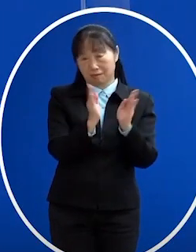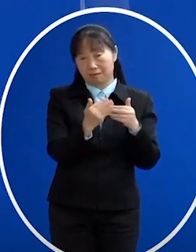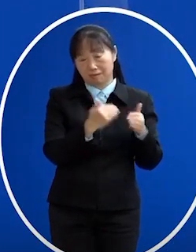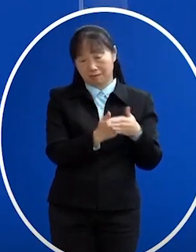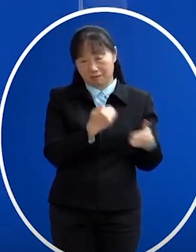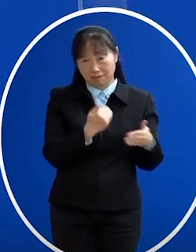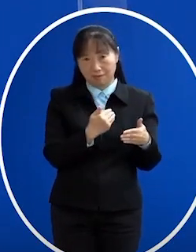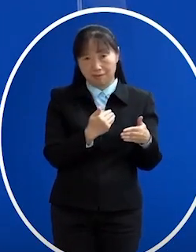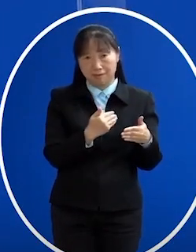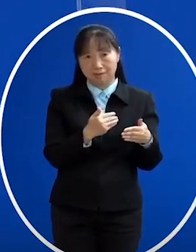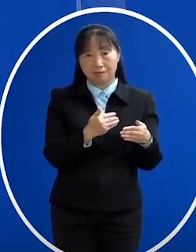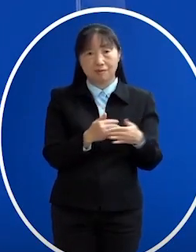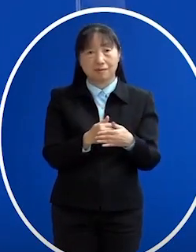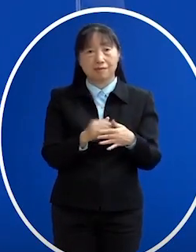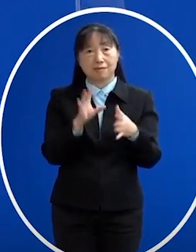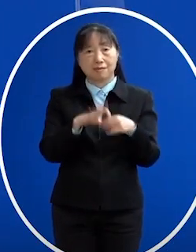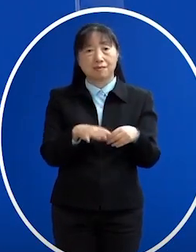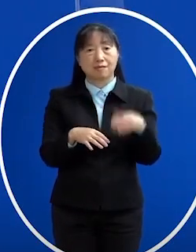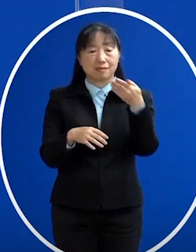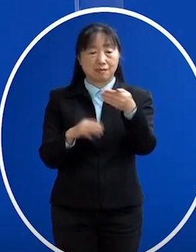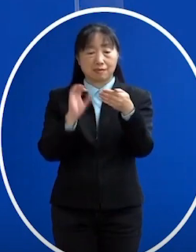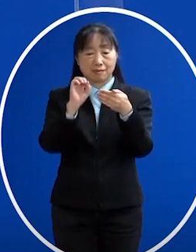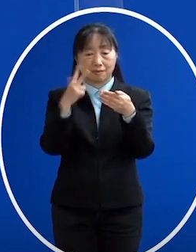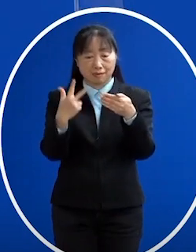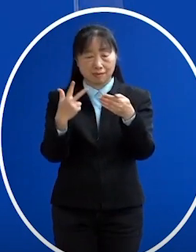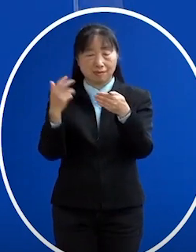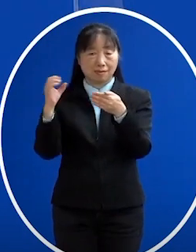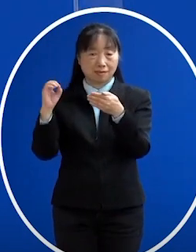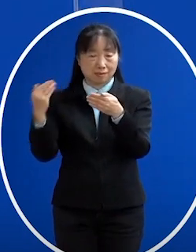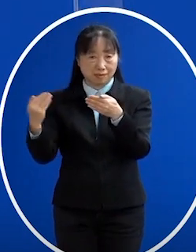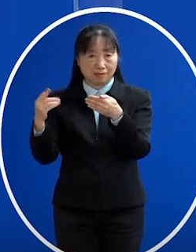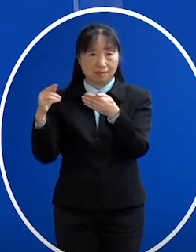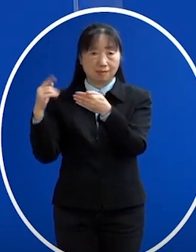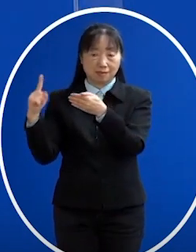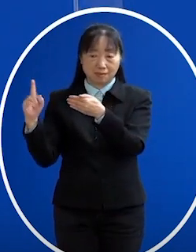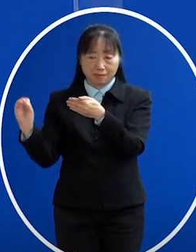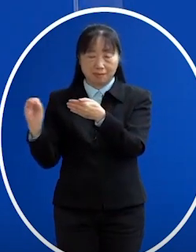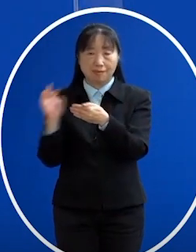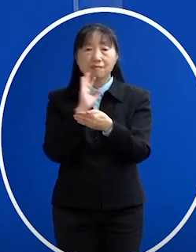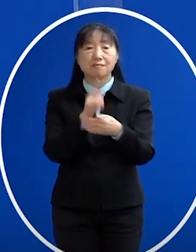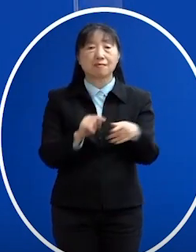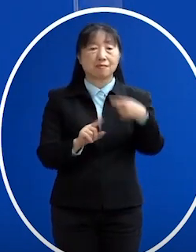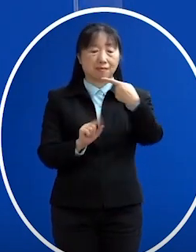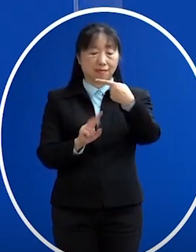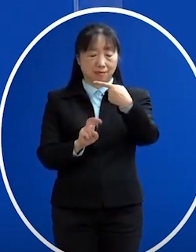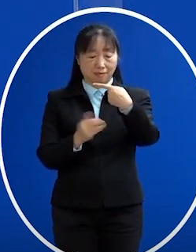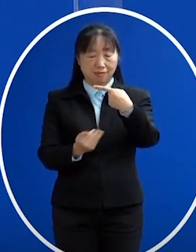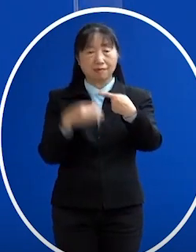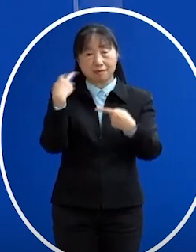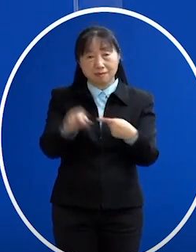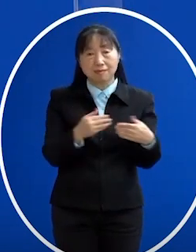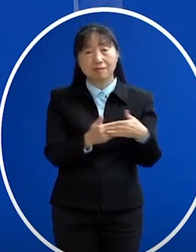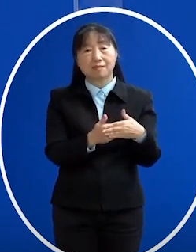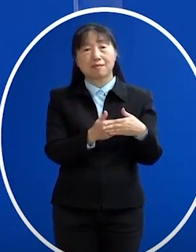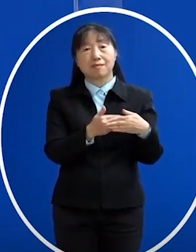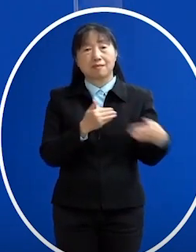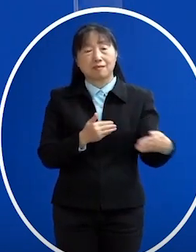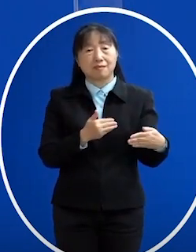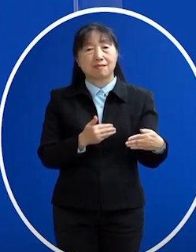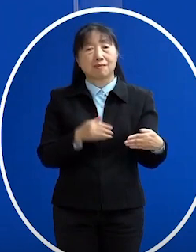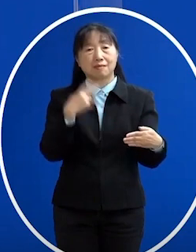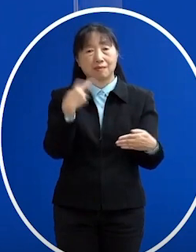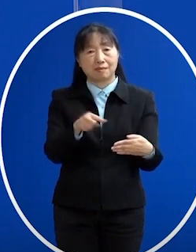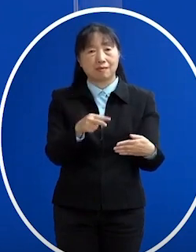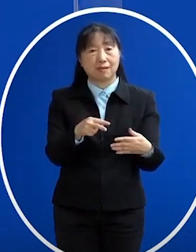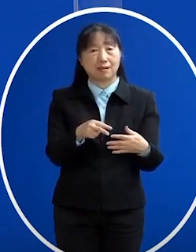哦。那之后，因为按907、909、910啊，在1月29号再次再隔离啊。那